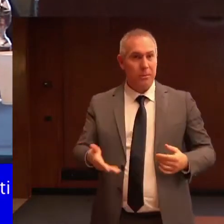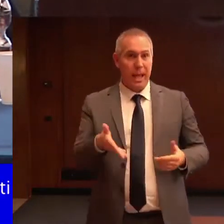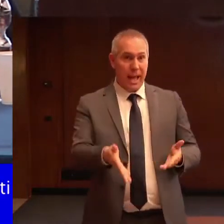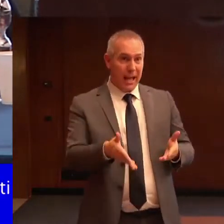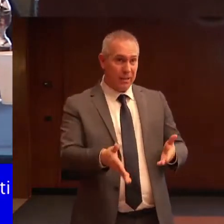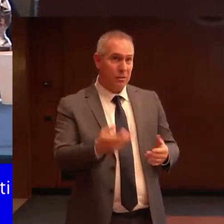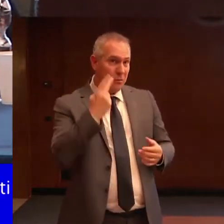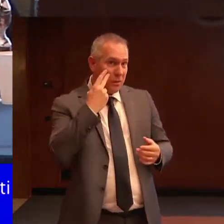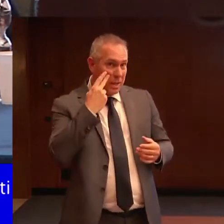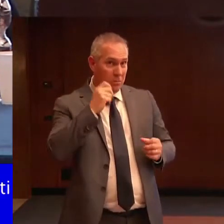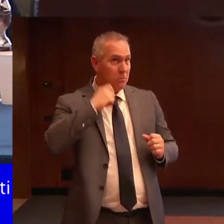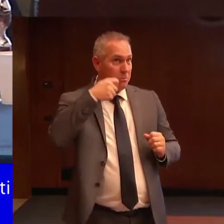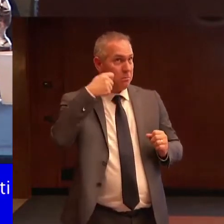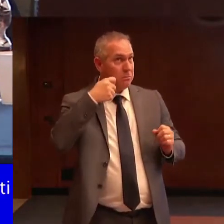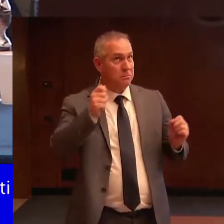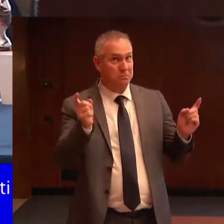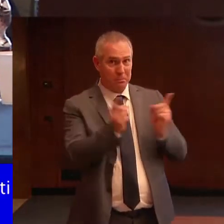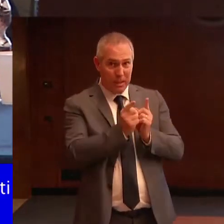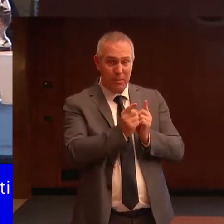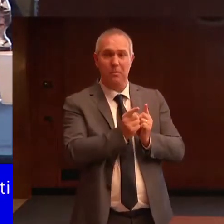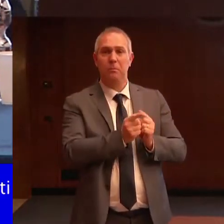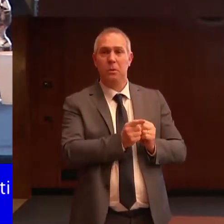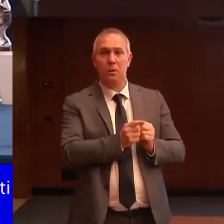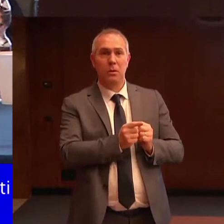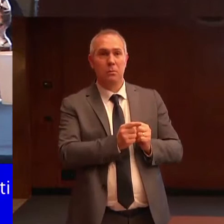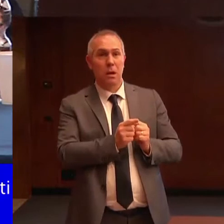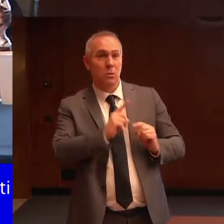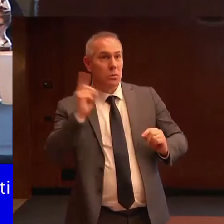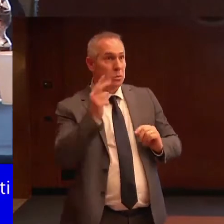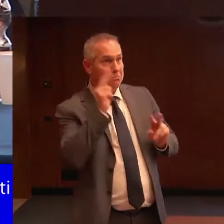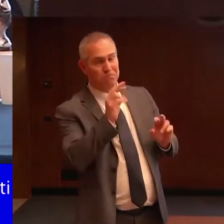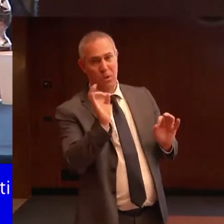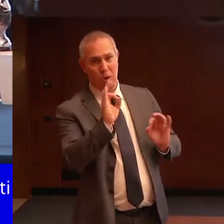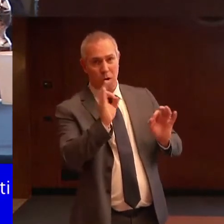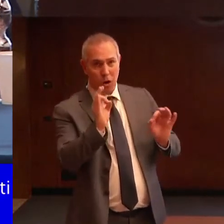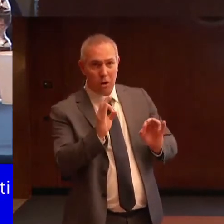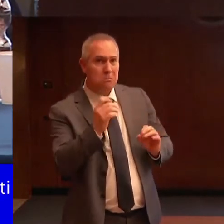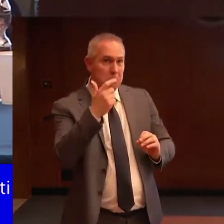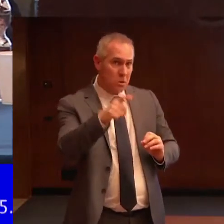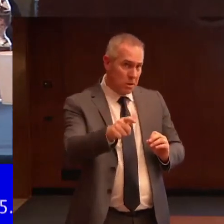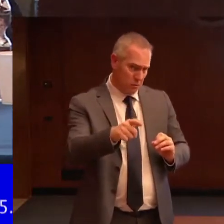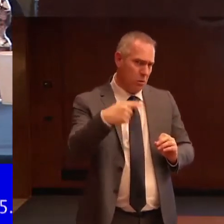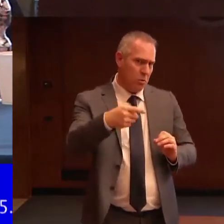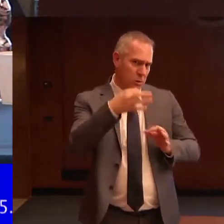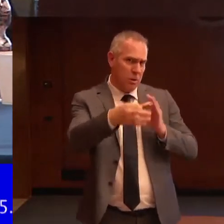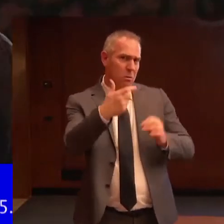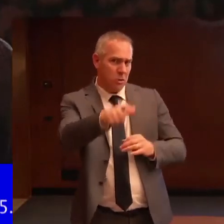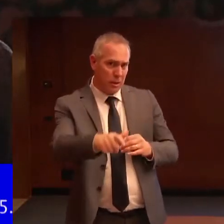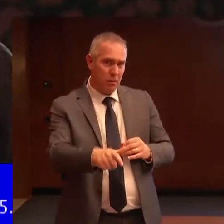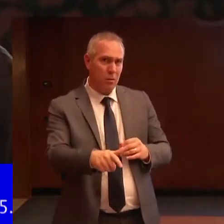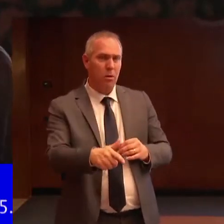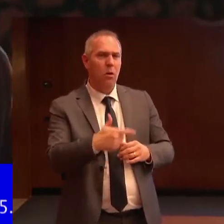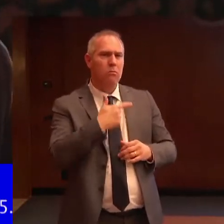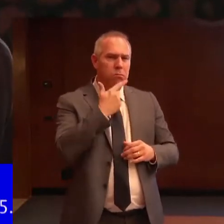vedere il trailer, non tutti hanno visto, ma che aveva un perché, ma il perché ve lo dico dopo, Brutti e